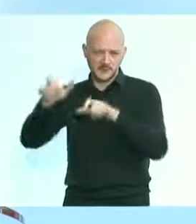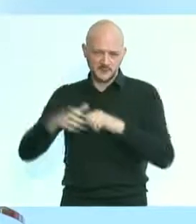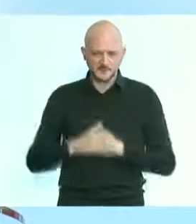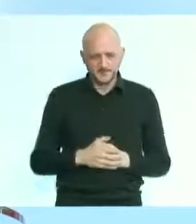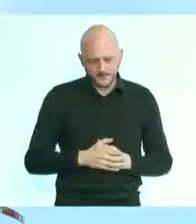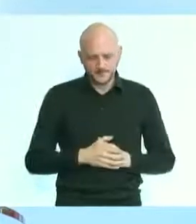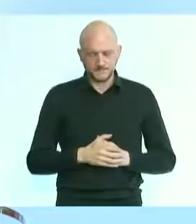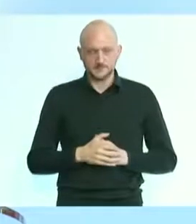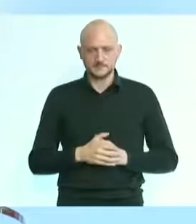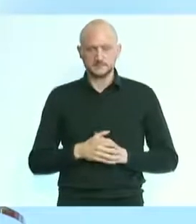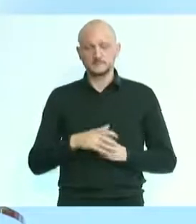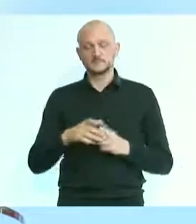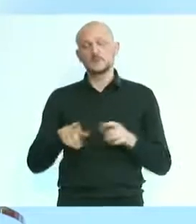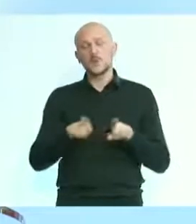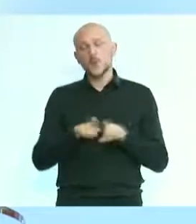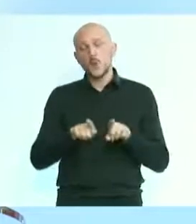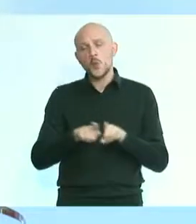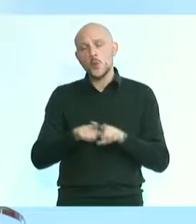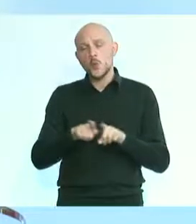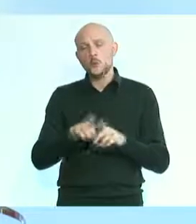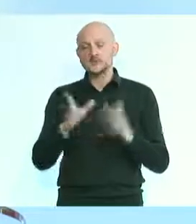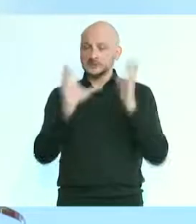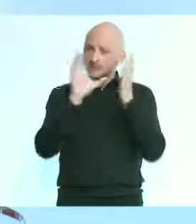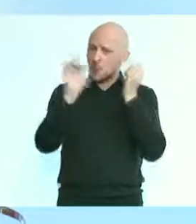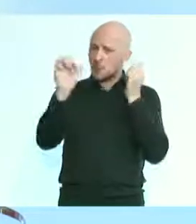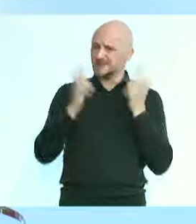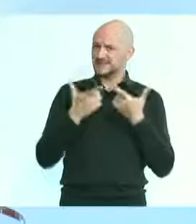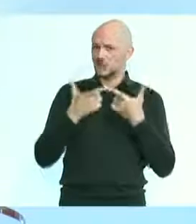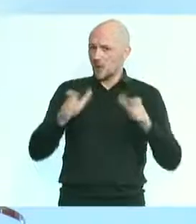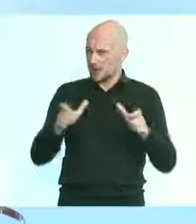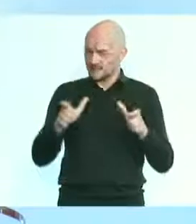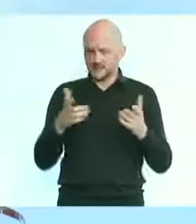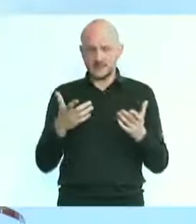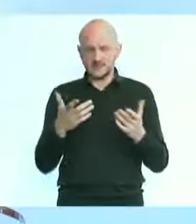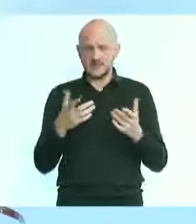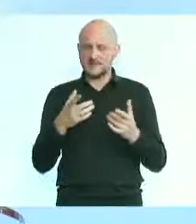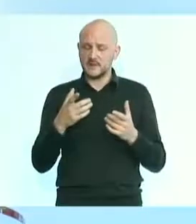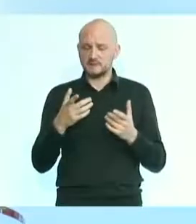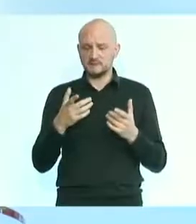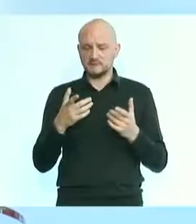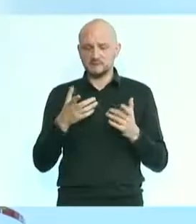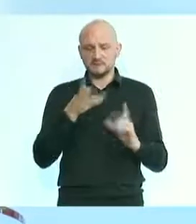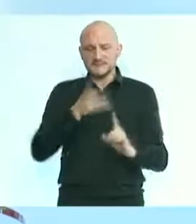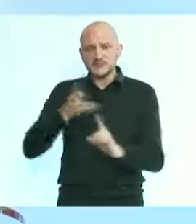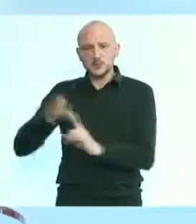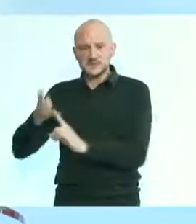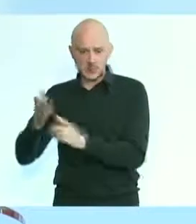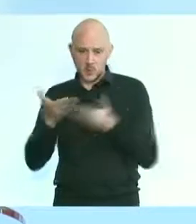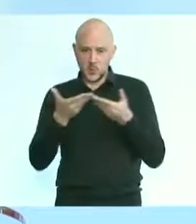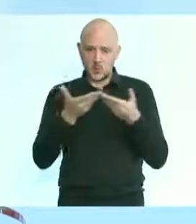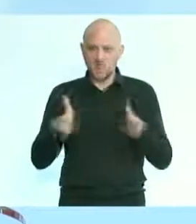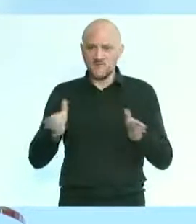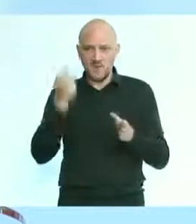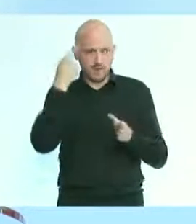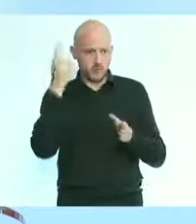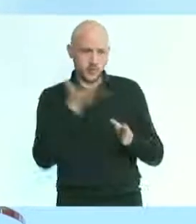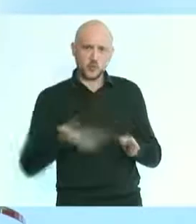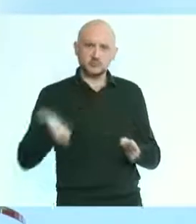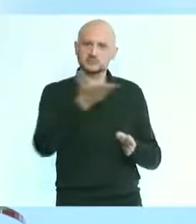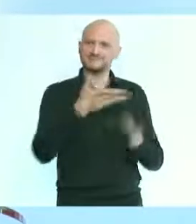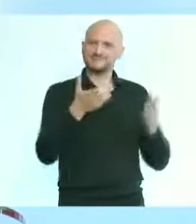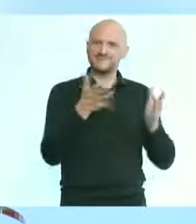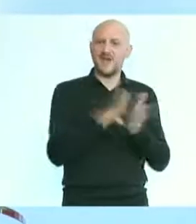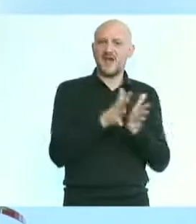les ambassadeurs de l'accessibilité sont ouverts d'ailleurs, à tous les jeunes de 16 à 25 ans et